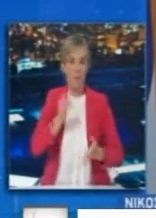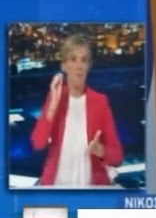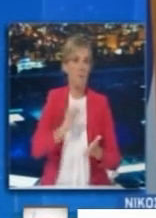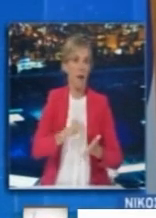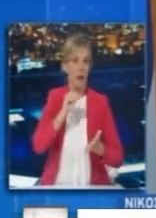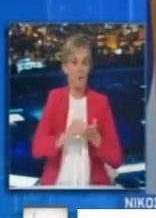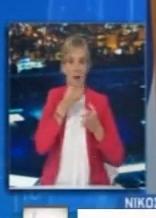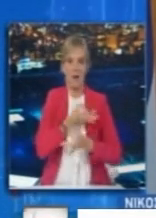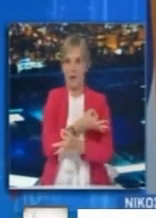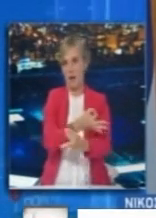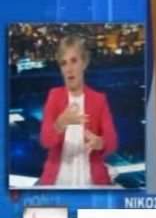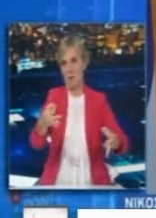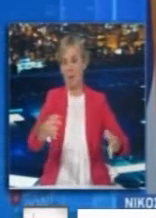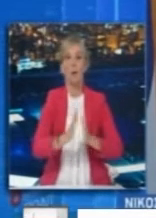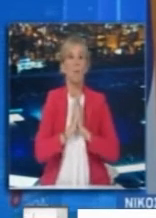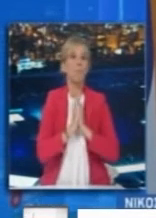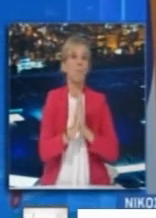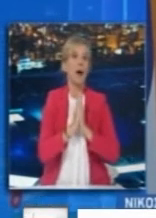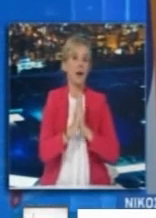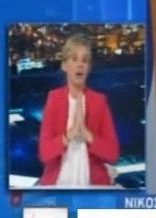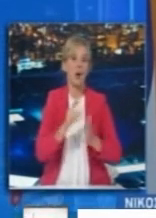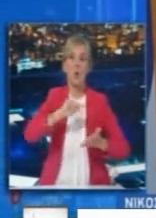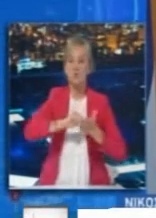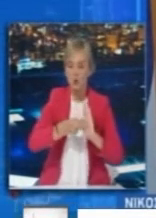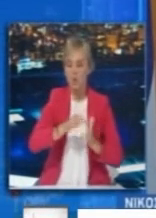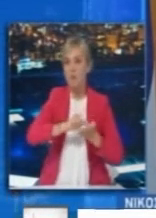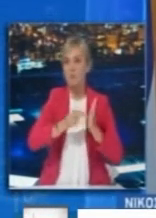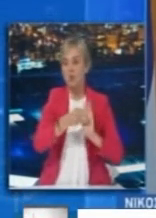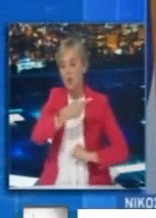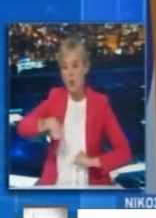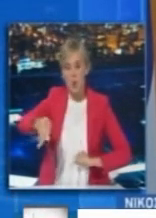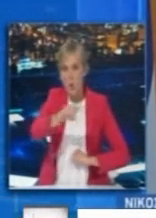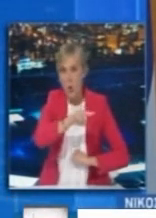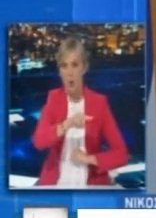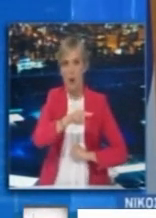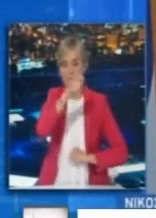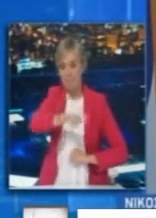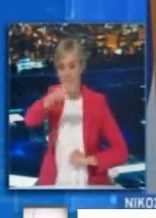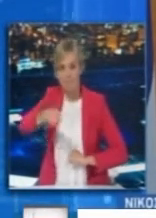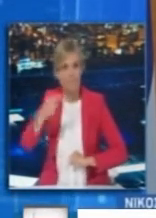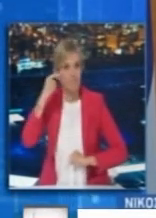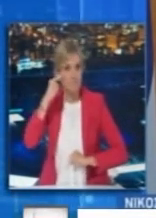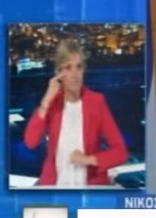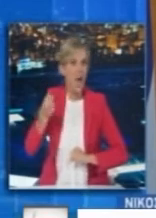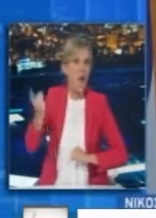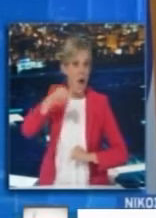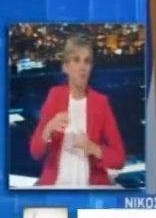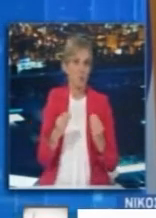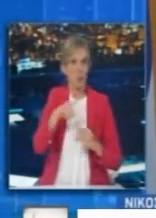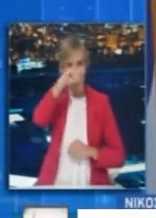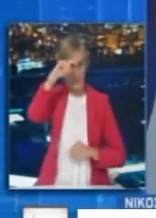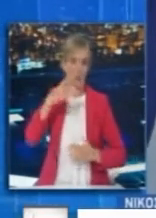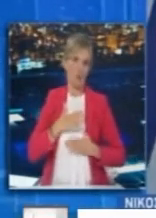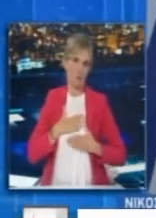φορά έκκληση προς όλους για αυξημένη εγρήγορση και προσοχή. Τα δύσκολα είναι μπροστά μας. Σας